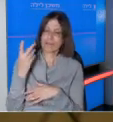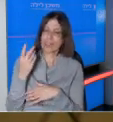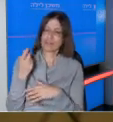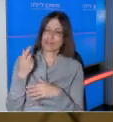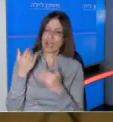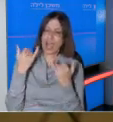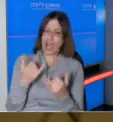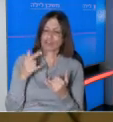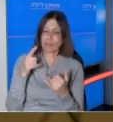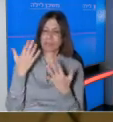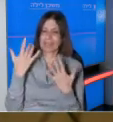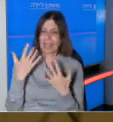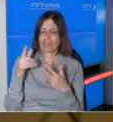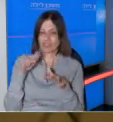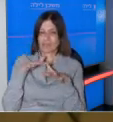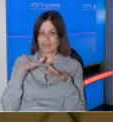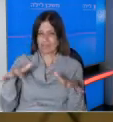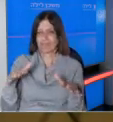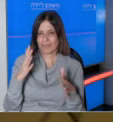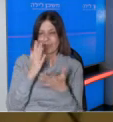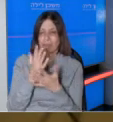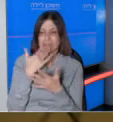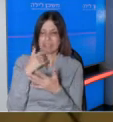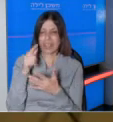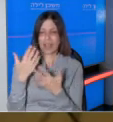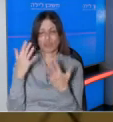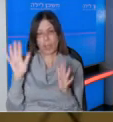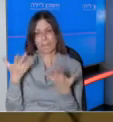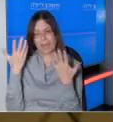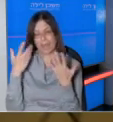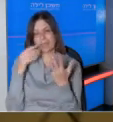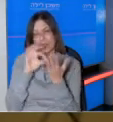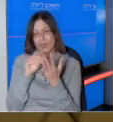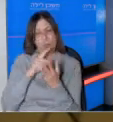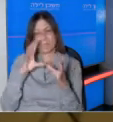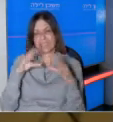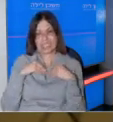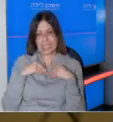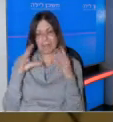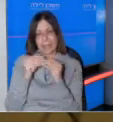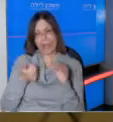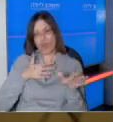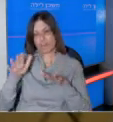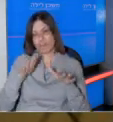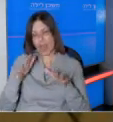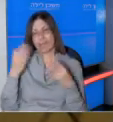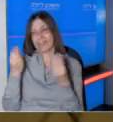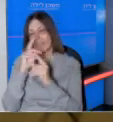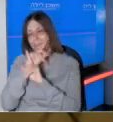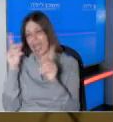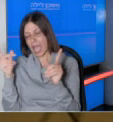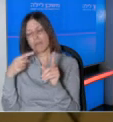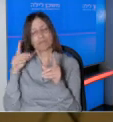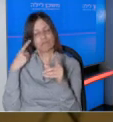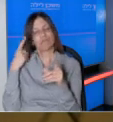שהנגיף מפושט בישראל, כמה שיותר מהר. בנקודה הזאת אני לא מסכים עם הגישה של ראש הממשלה. ושאר הדברים, באמת, אני חושב